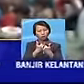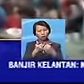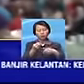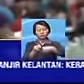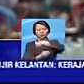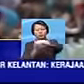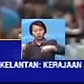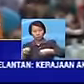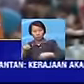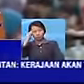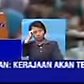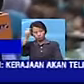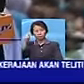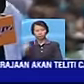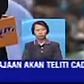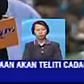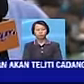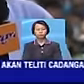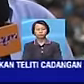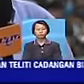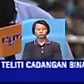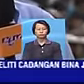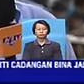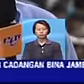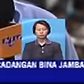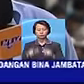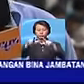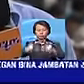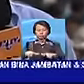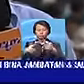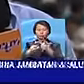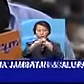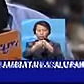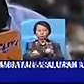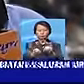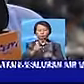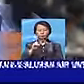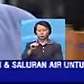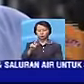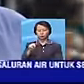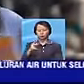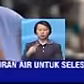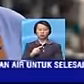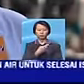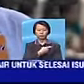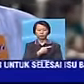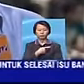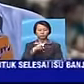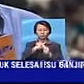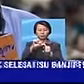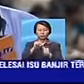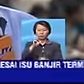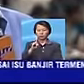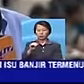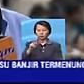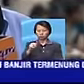transformasi Terengganu yang ditempatkan di pejabat DUN kita. Tiap-tiap DUN ada,